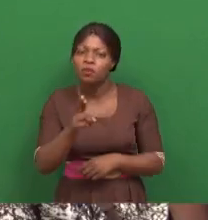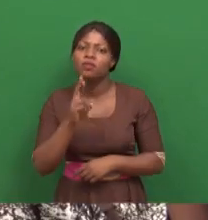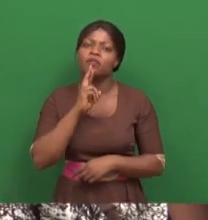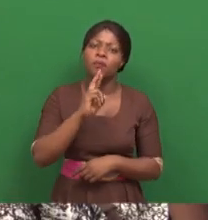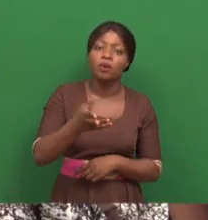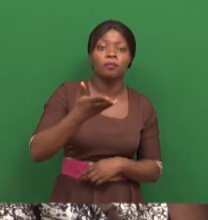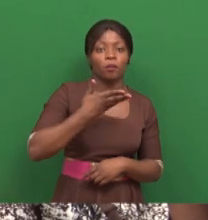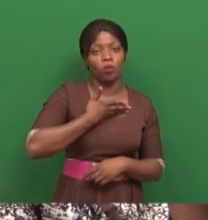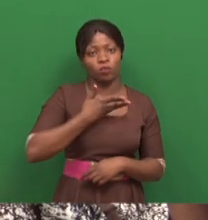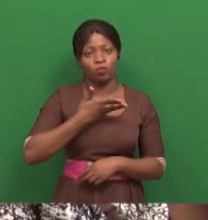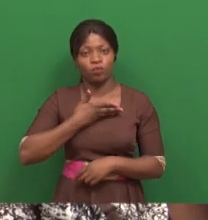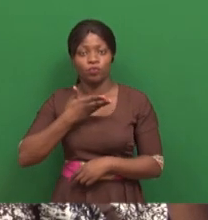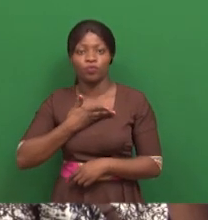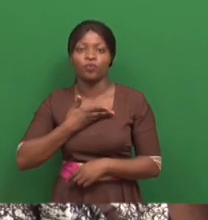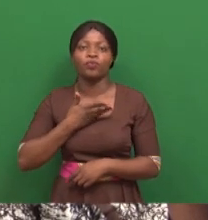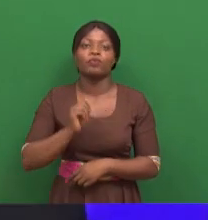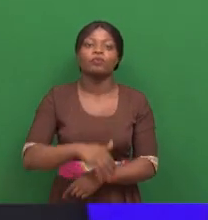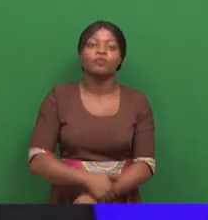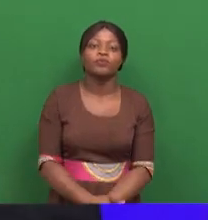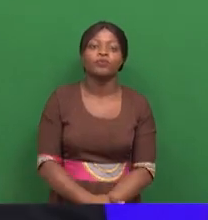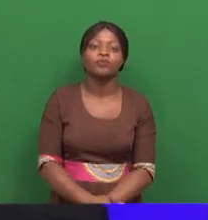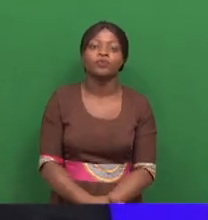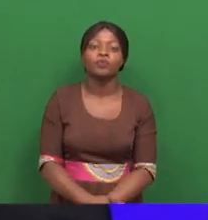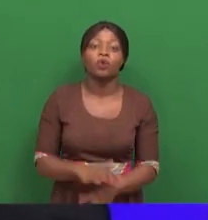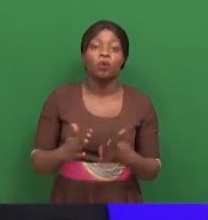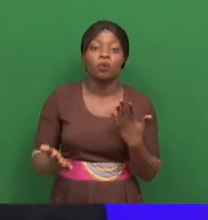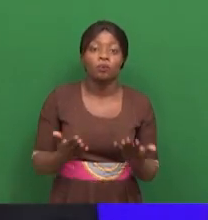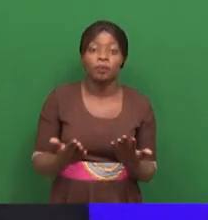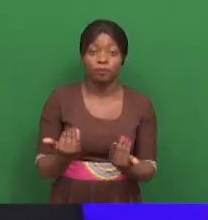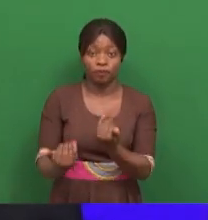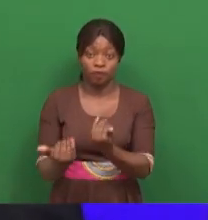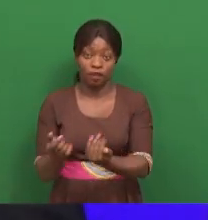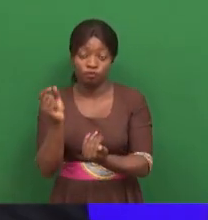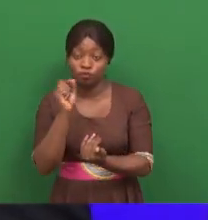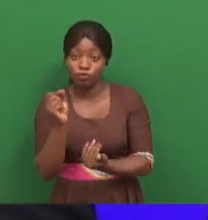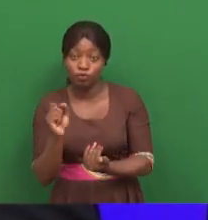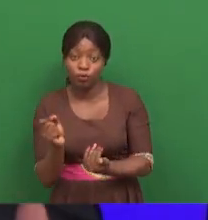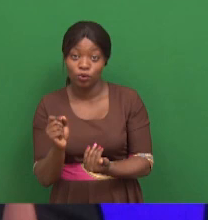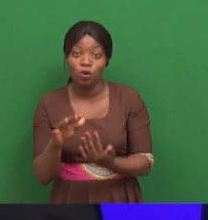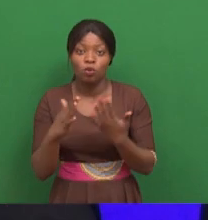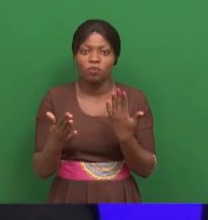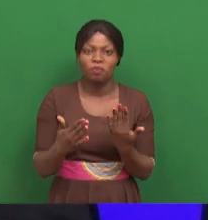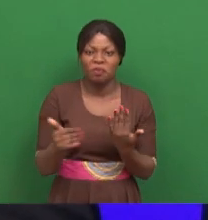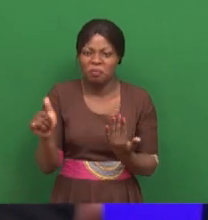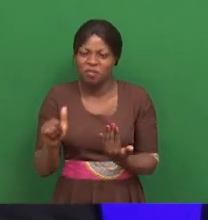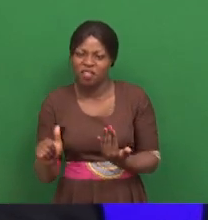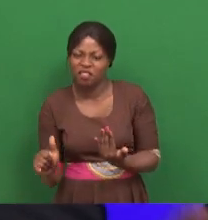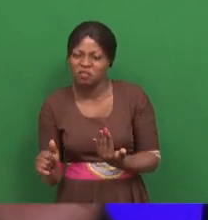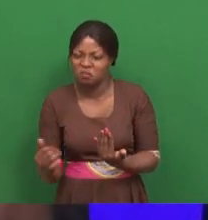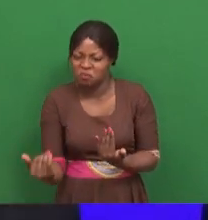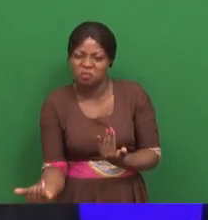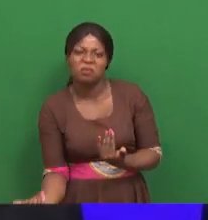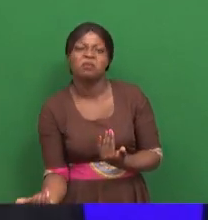vane simba rekugadzirisa nyaya idzodzo kana sei vari vana vechikoro vane makore mashoma makore